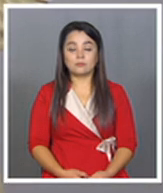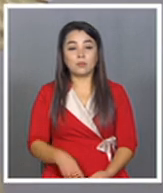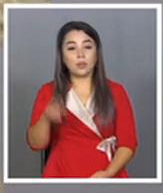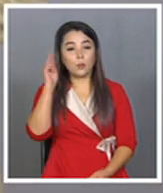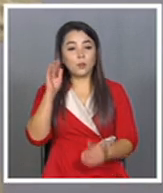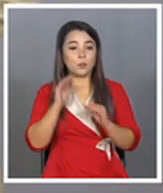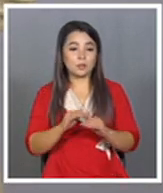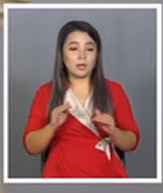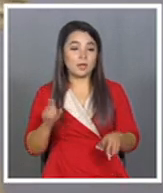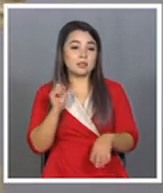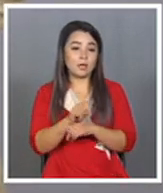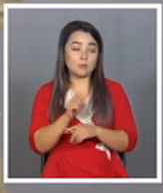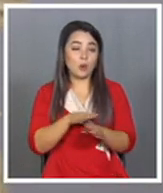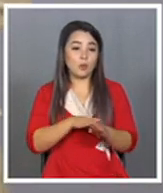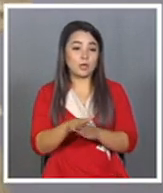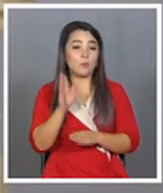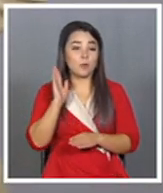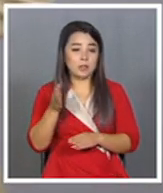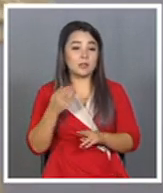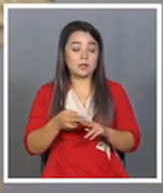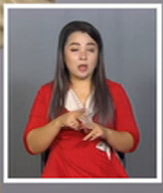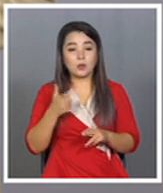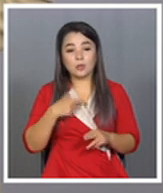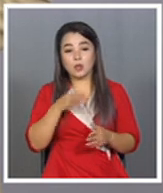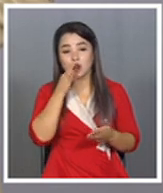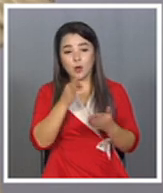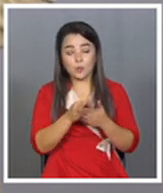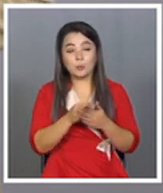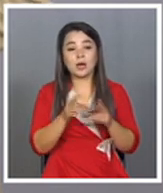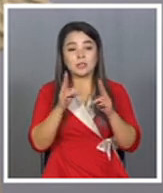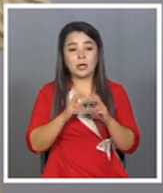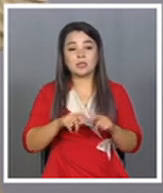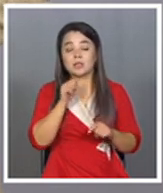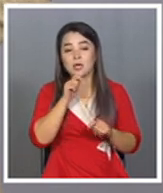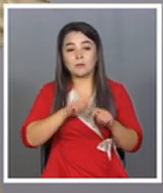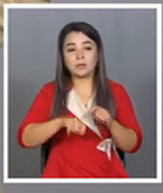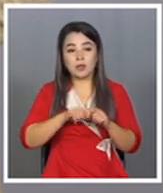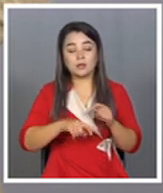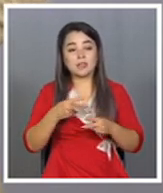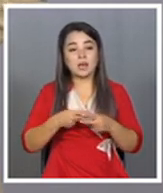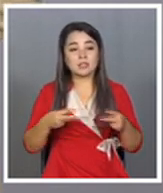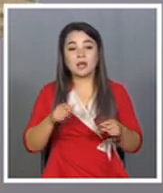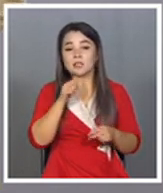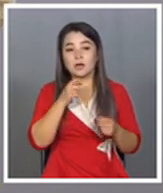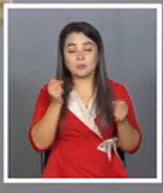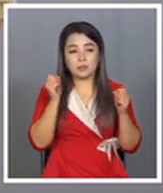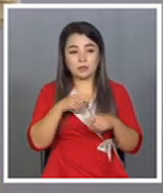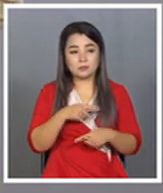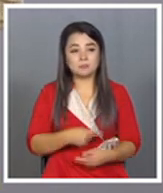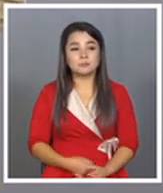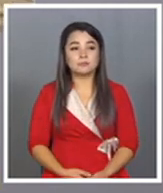Оқушылар, тапсырманы орындап болсаңыздар, өз жауаптарыңызды ұсынылған нұсқамен салыстырып көріңіздер.